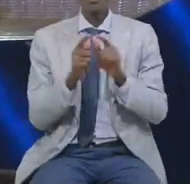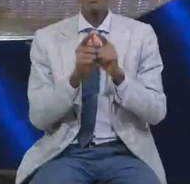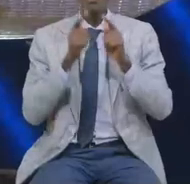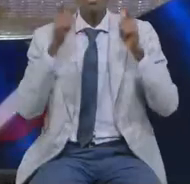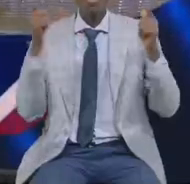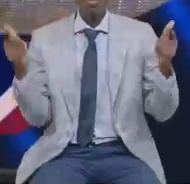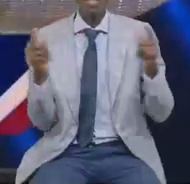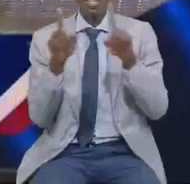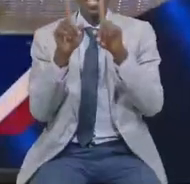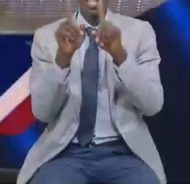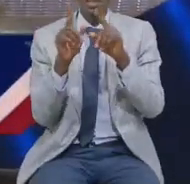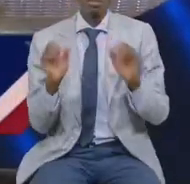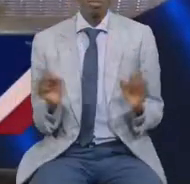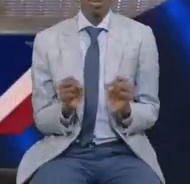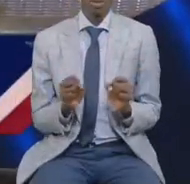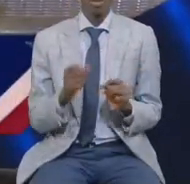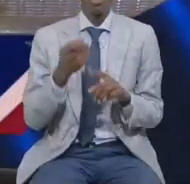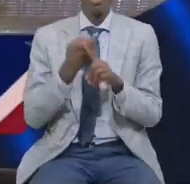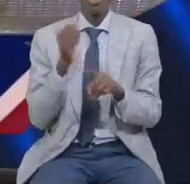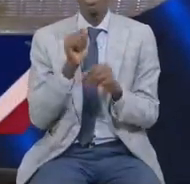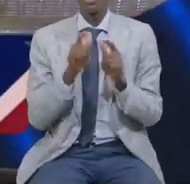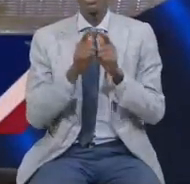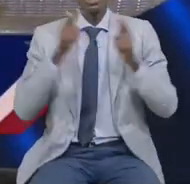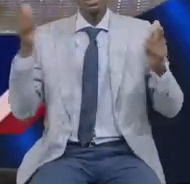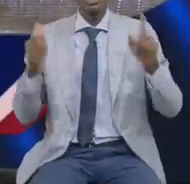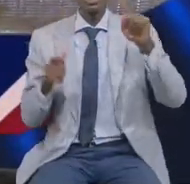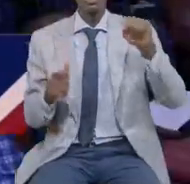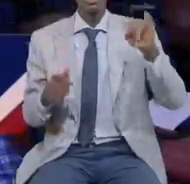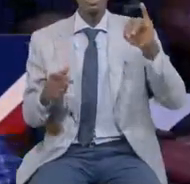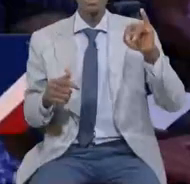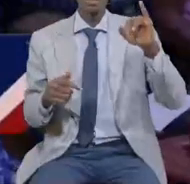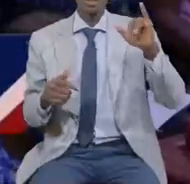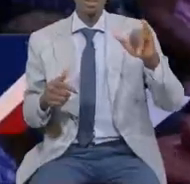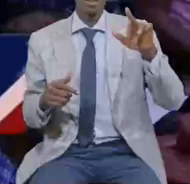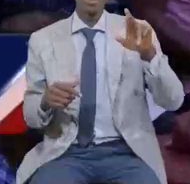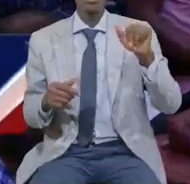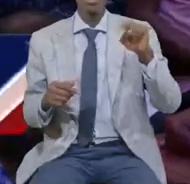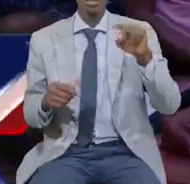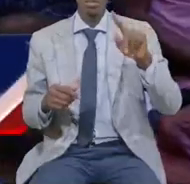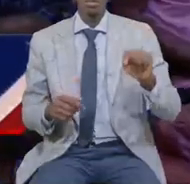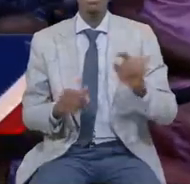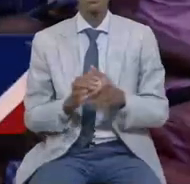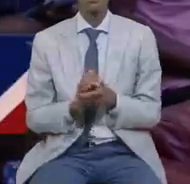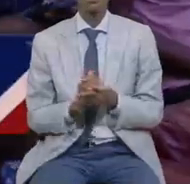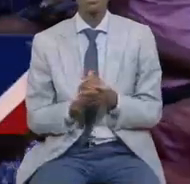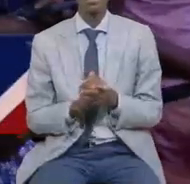de grandes menaces d'un grand tyran. De grandes menaces d'un grand